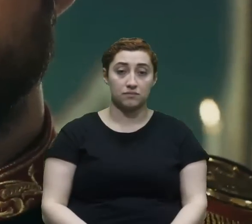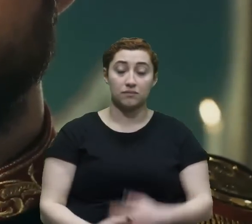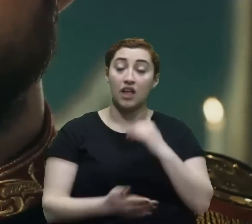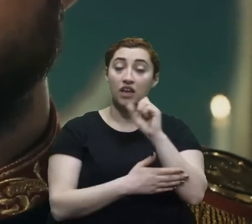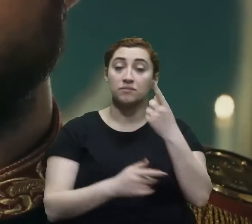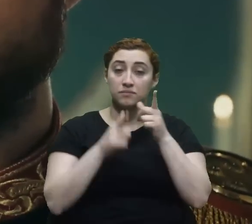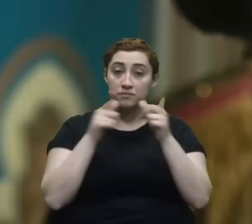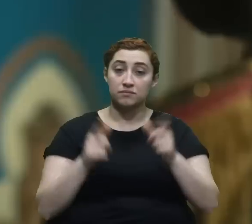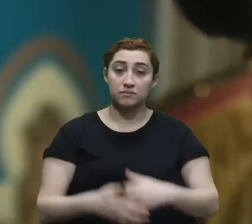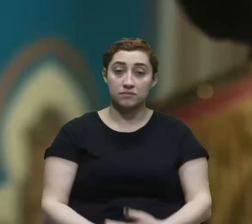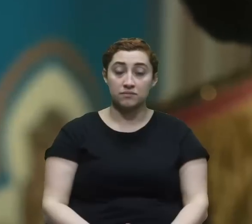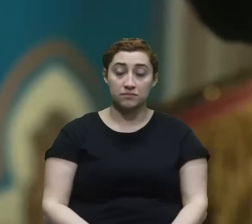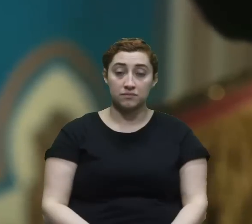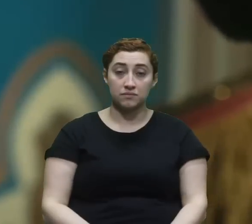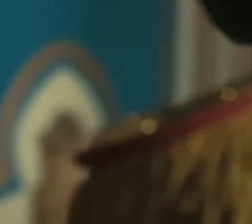Yaver!